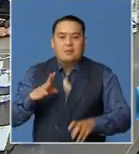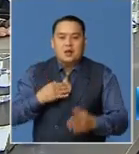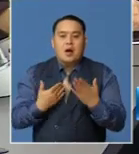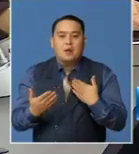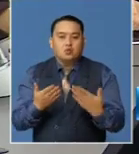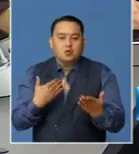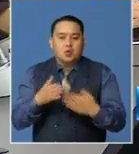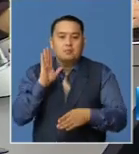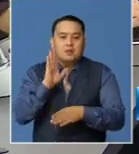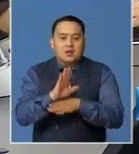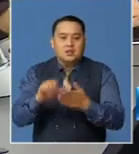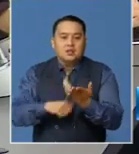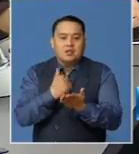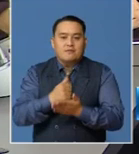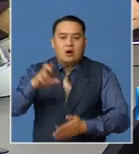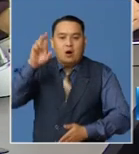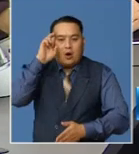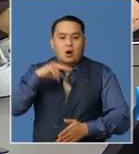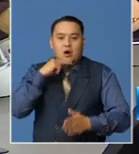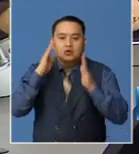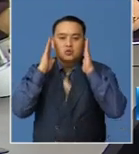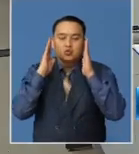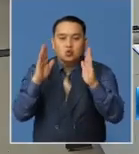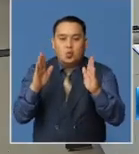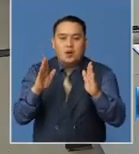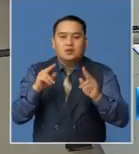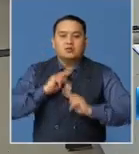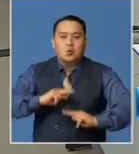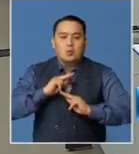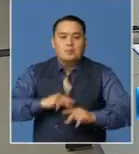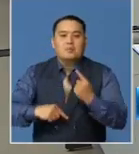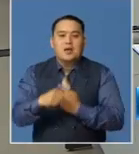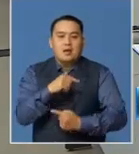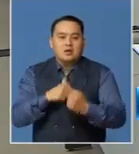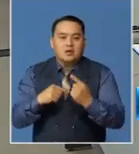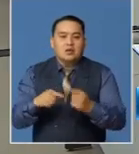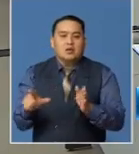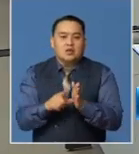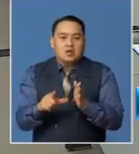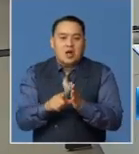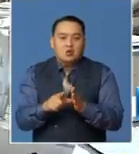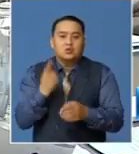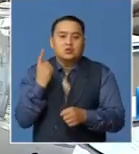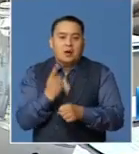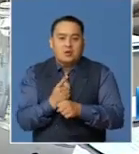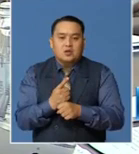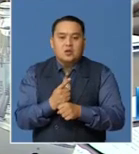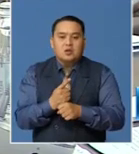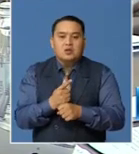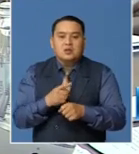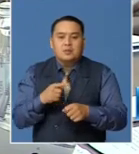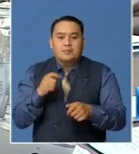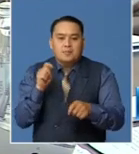обсуждение послание ель вас а президент уделил особое внимание структуре бизнеса это и налоговая миссия защита от уголовного преследования